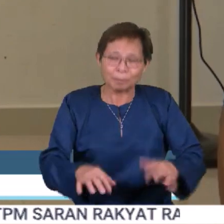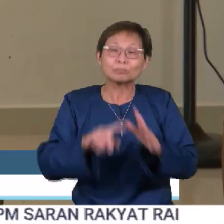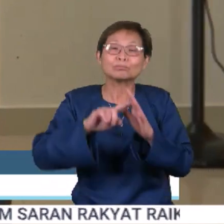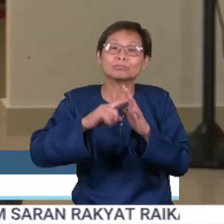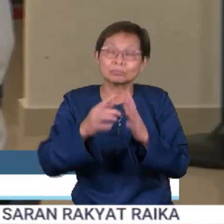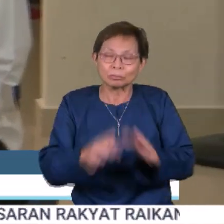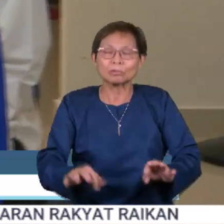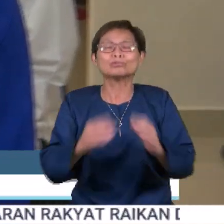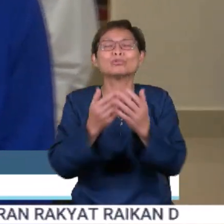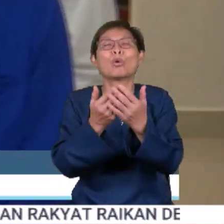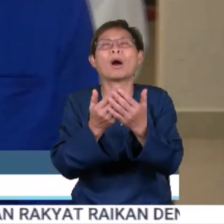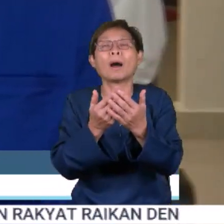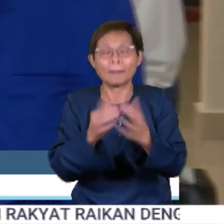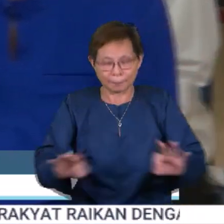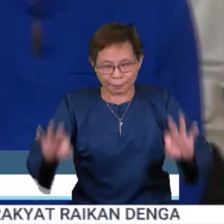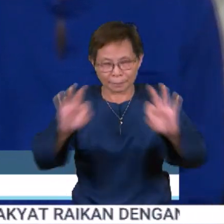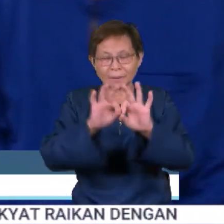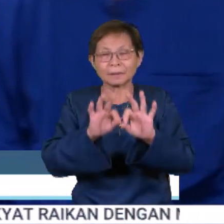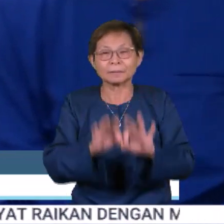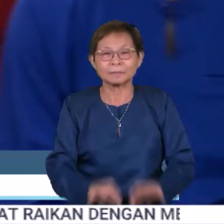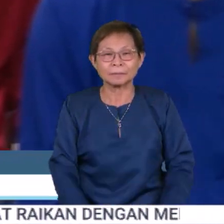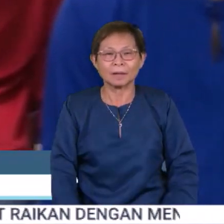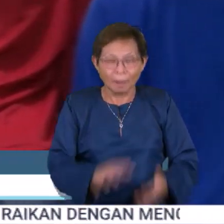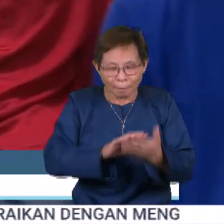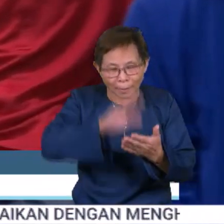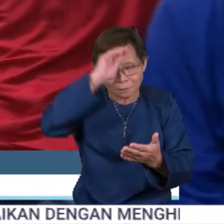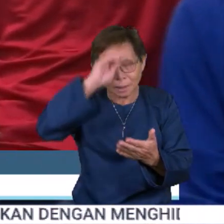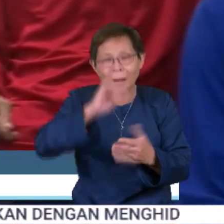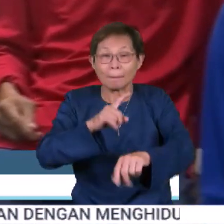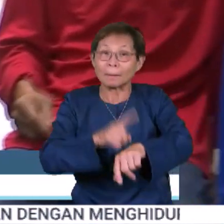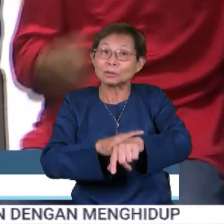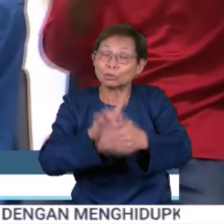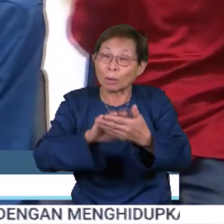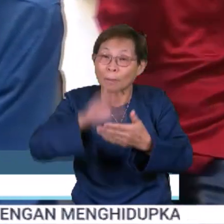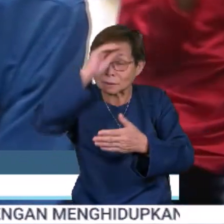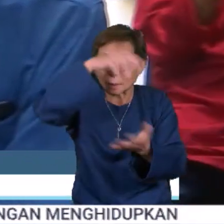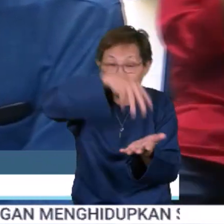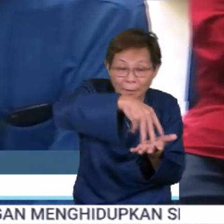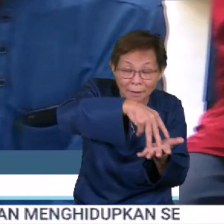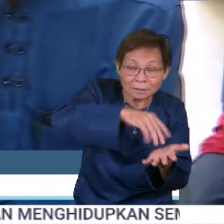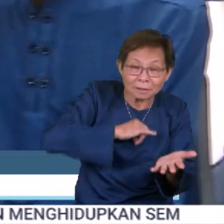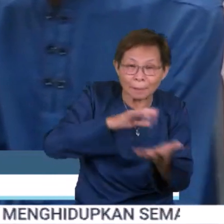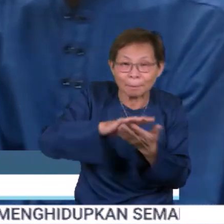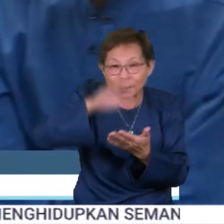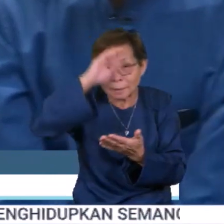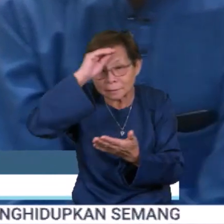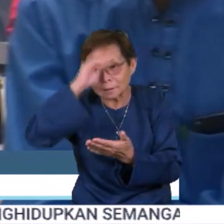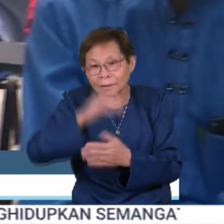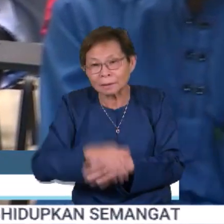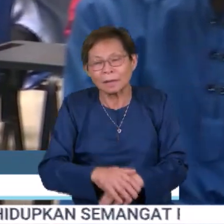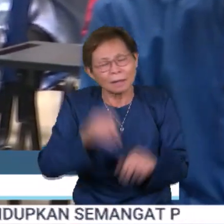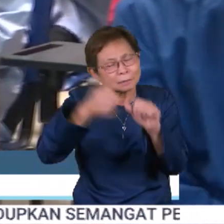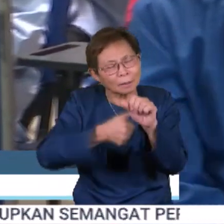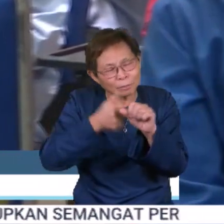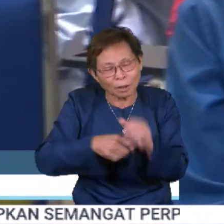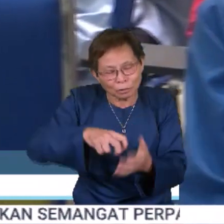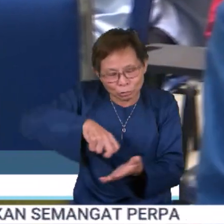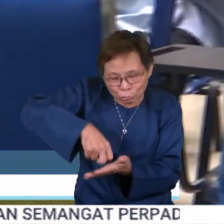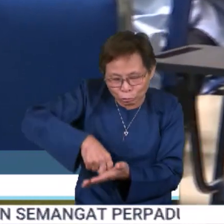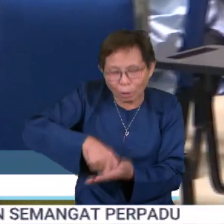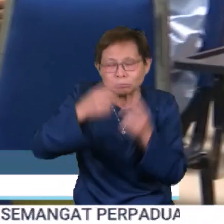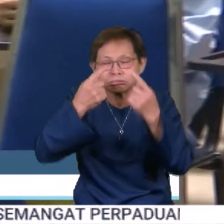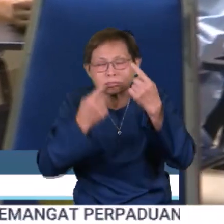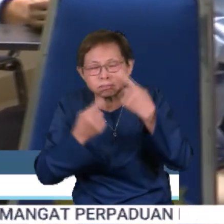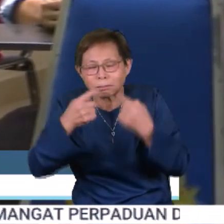solat awak berdoa lah ni lah. Kemudian saya pun belajar lah. Masa tu saya belajar selalu. Masa saya sujud, setiap kali saya sujud,